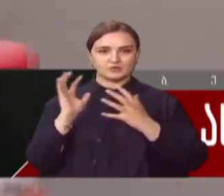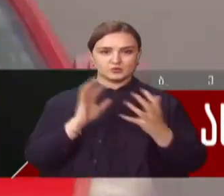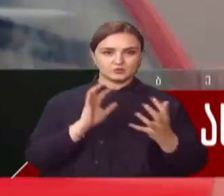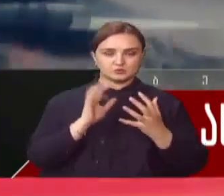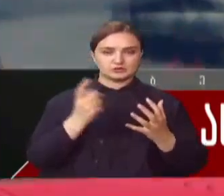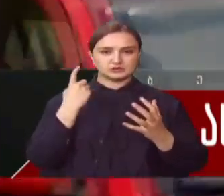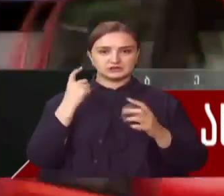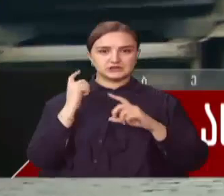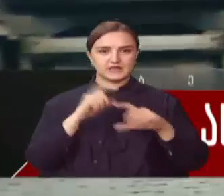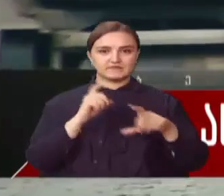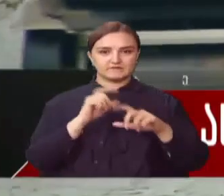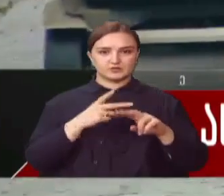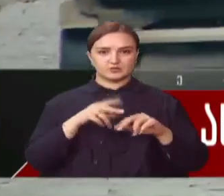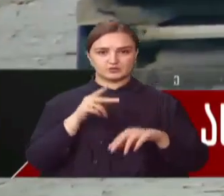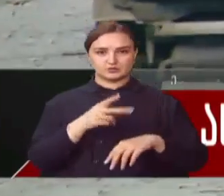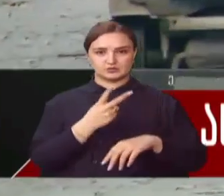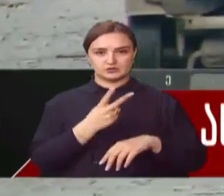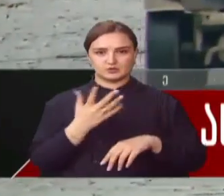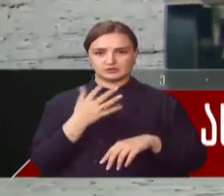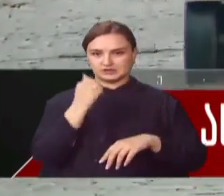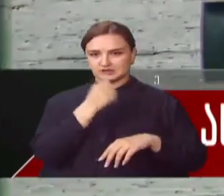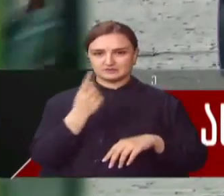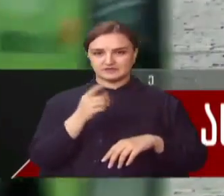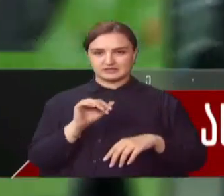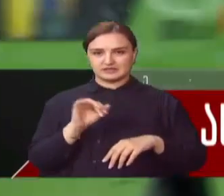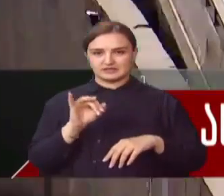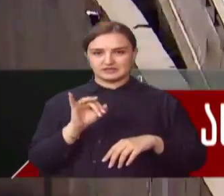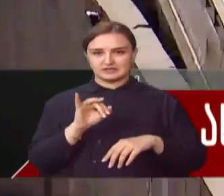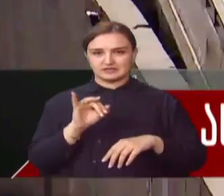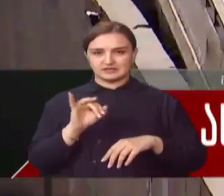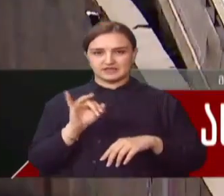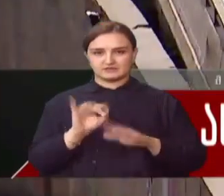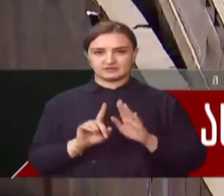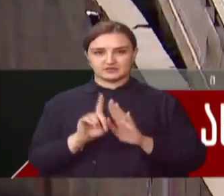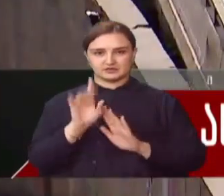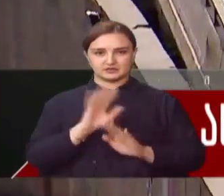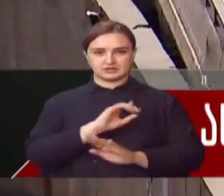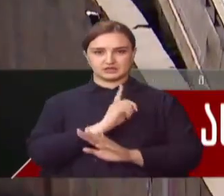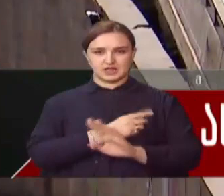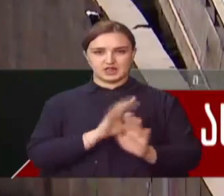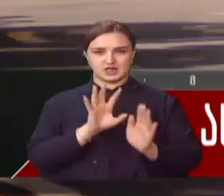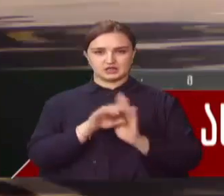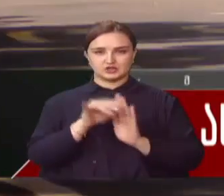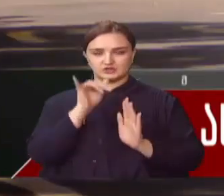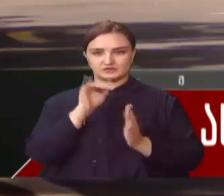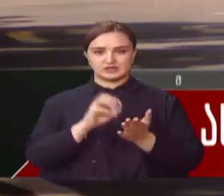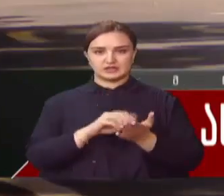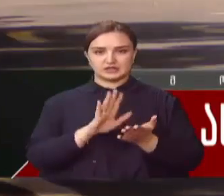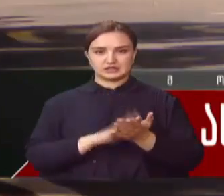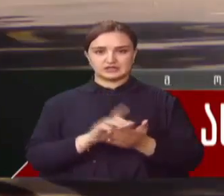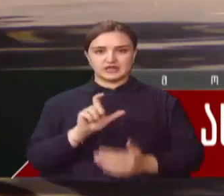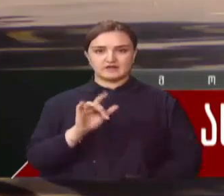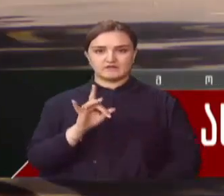სატვირთო ავტომობილებისთვის 2025 წლის 1 იანვრიდან შევა. შესაბამისად, ქვეყანაში ვეღარ დარეგისტრირდება ევრო